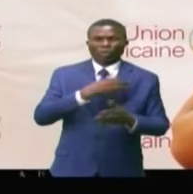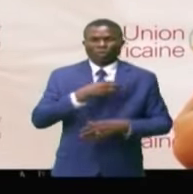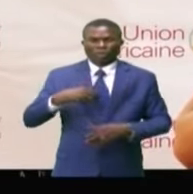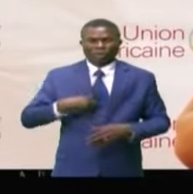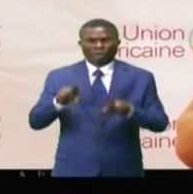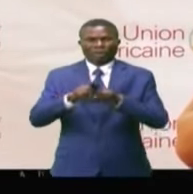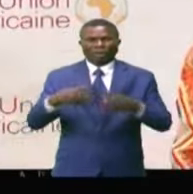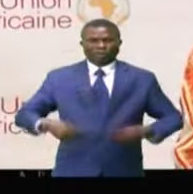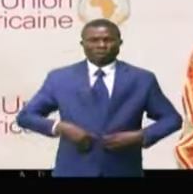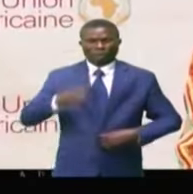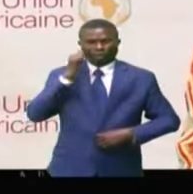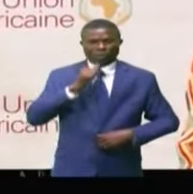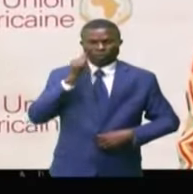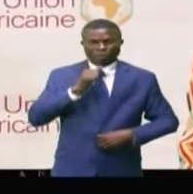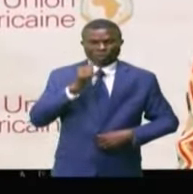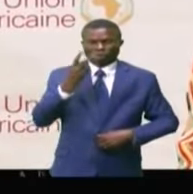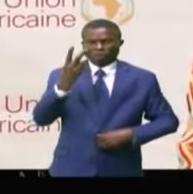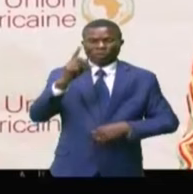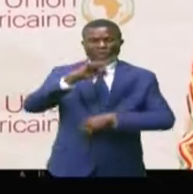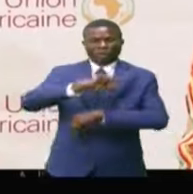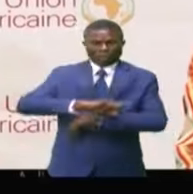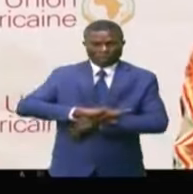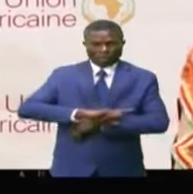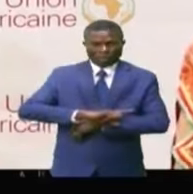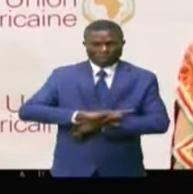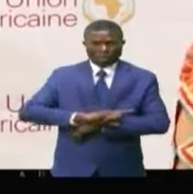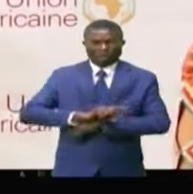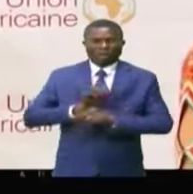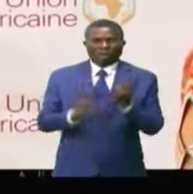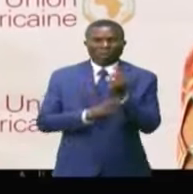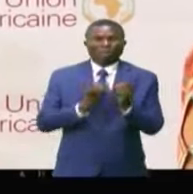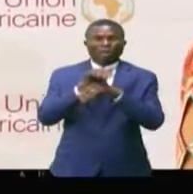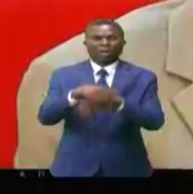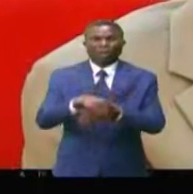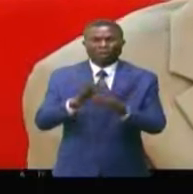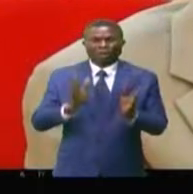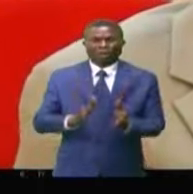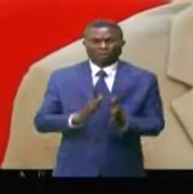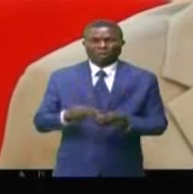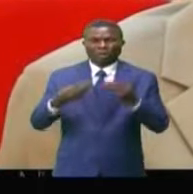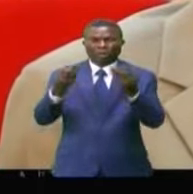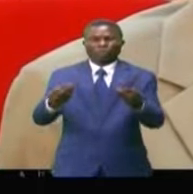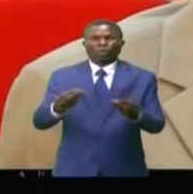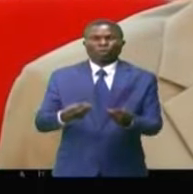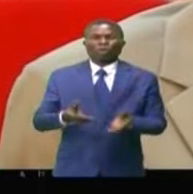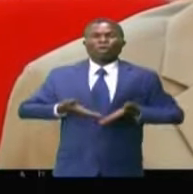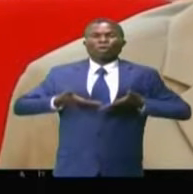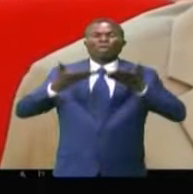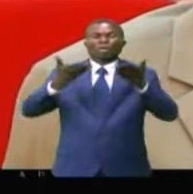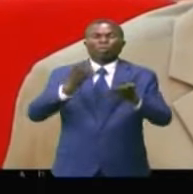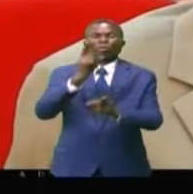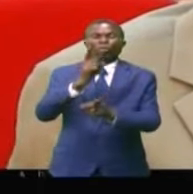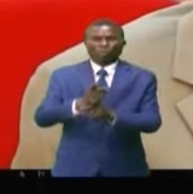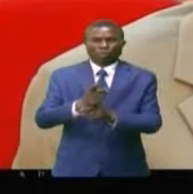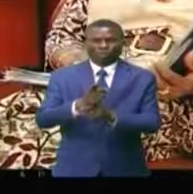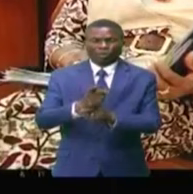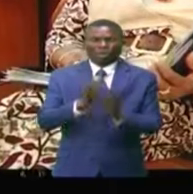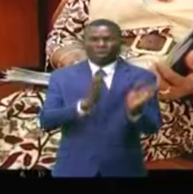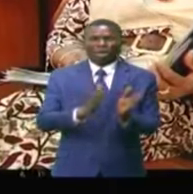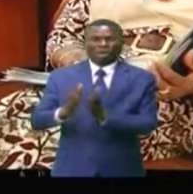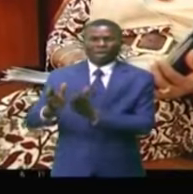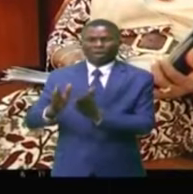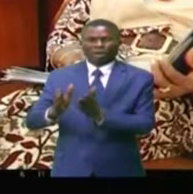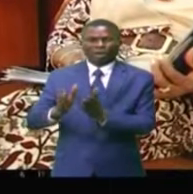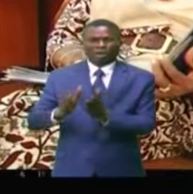les filles. Pendant 2 jours, les participants vont également fournir des propositions concrètes à l'élaboration